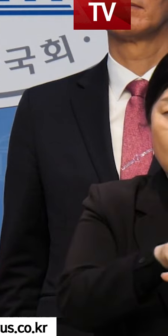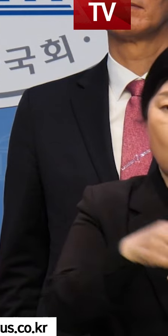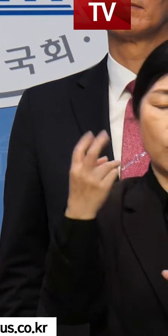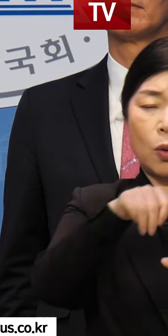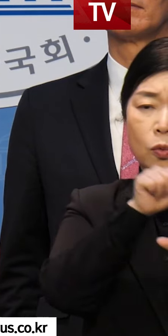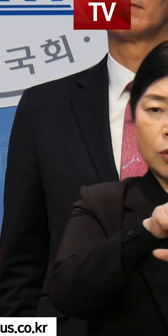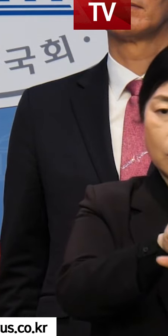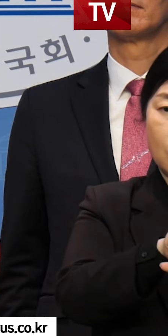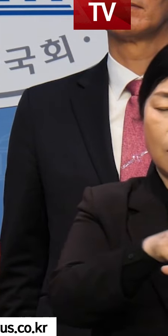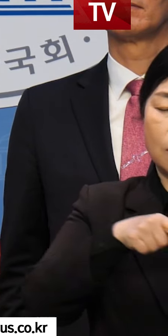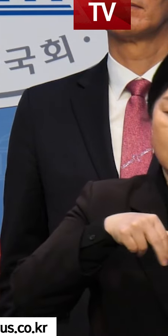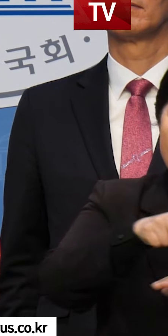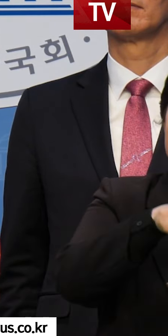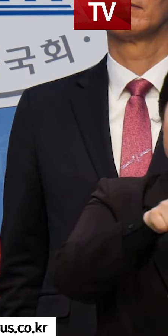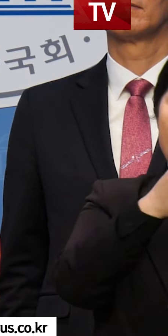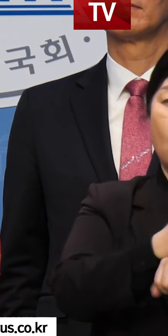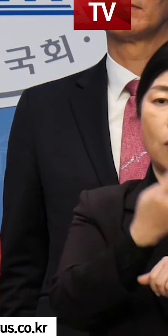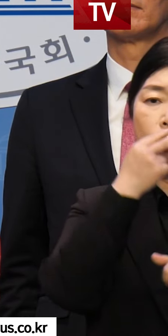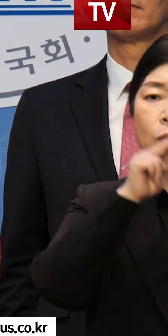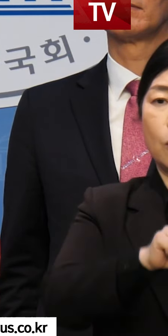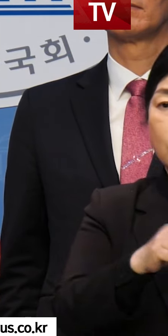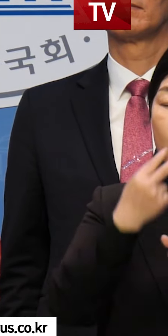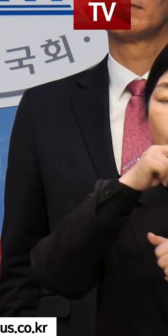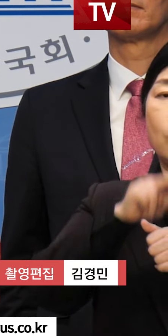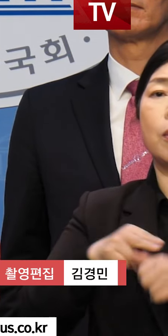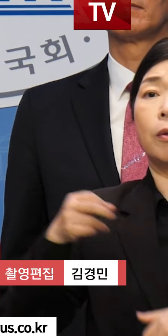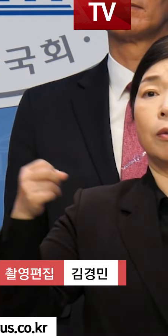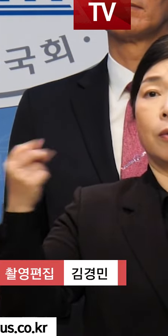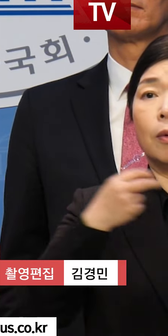또 두드리고 도전할 것입니다.